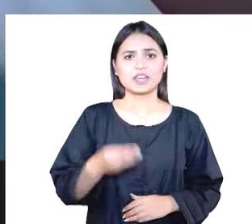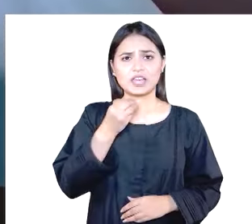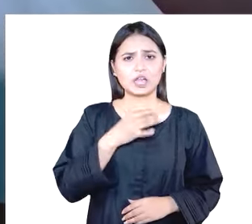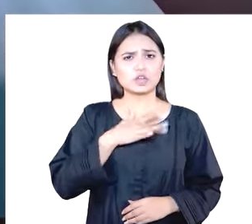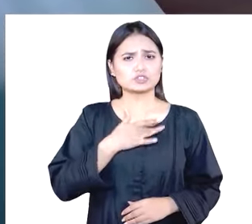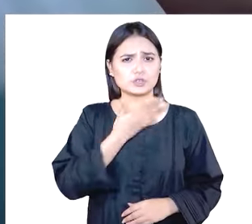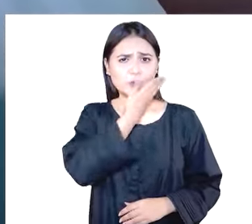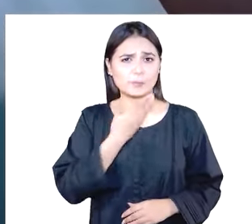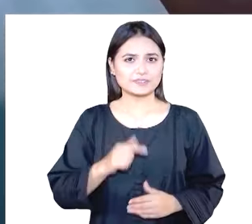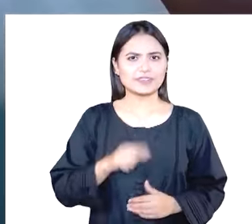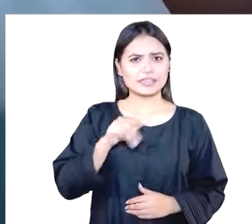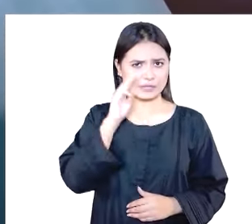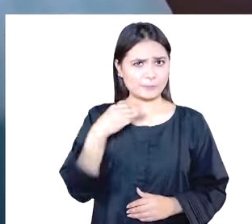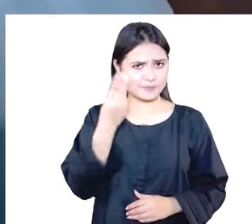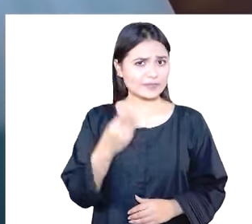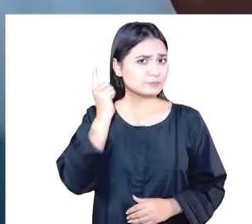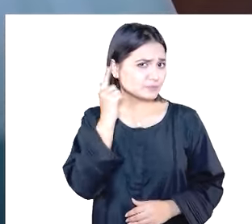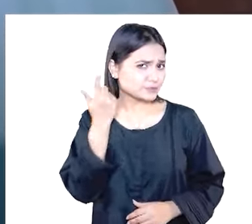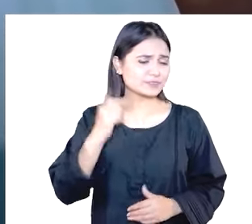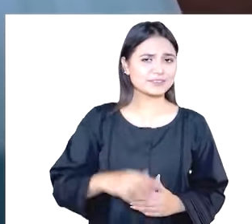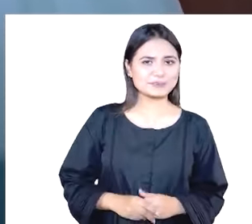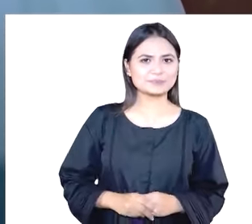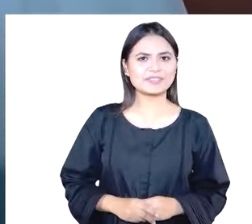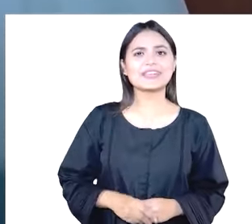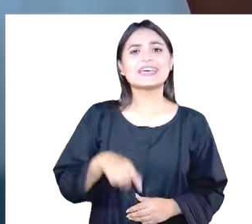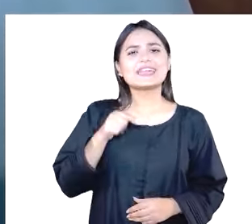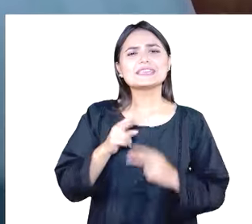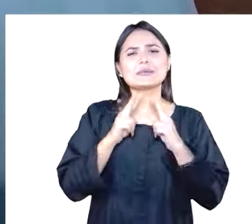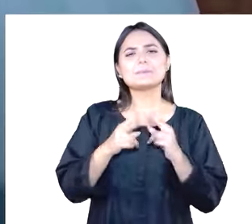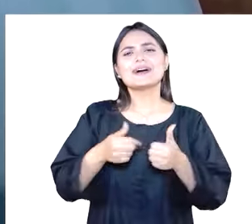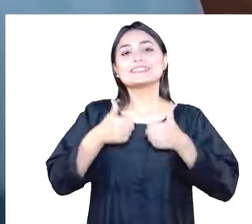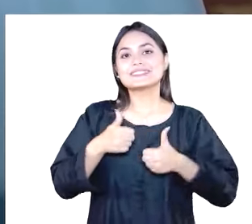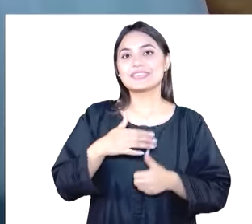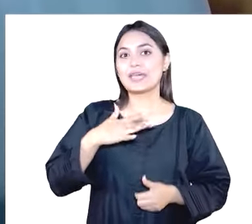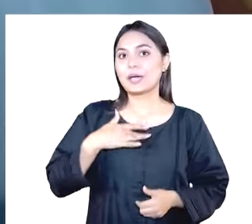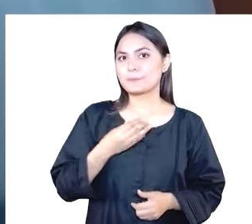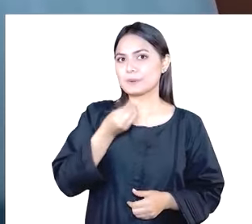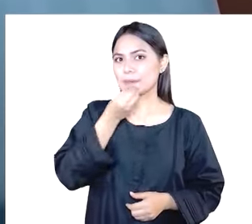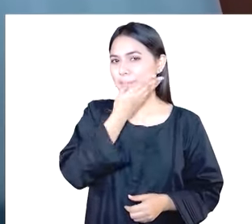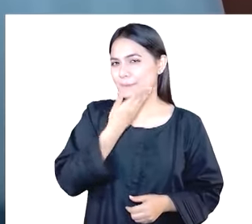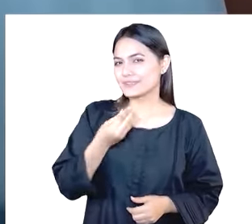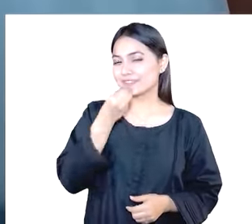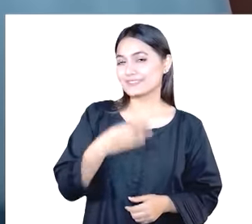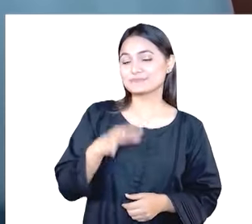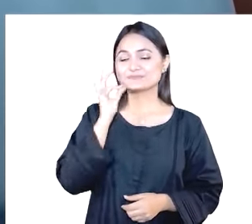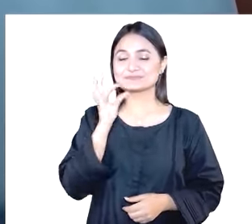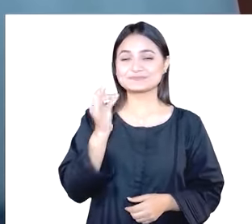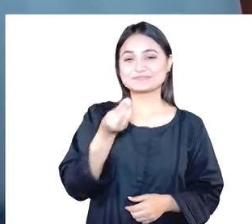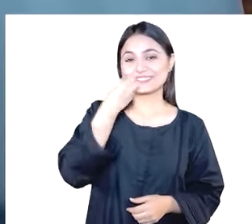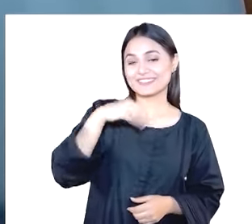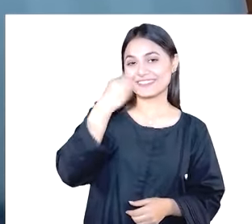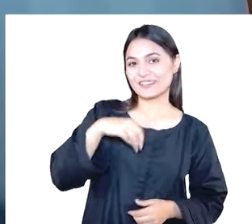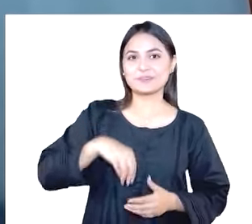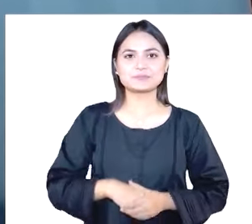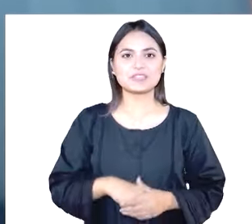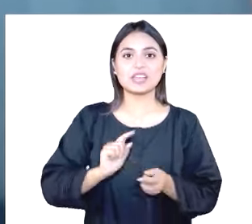खाओ मन भाता यह जरब उल मिसल तो शायद आपने सुन रखी हो यह बात ठीक है कि अपनी मरगूब गिजा इंसान बहुत मजे ले लेकर खाता